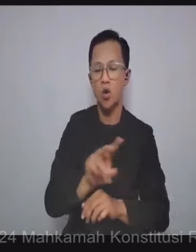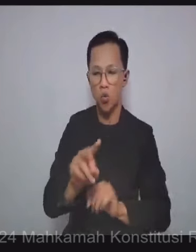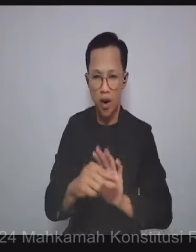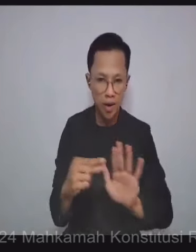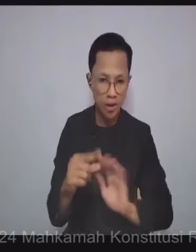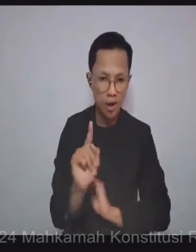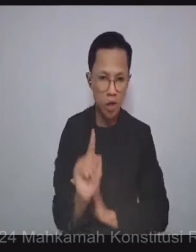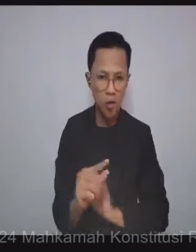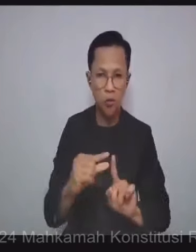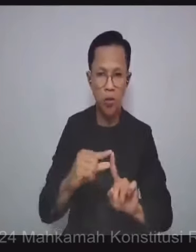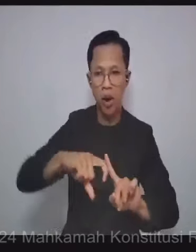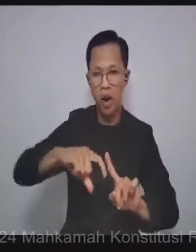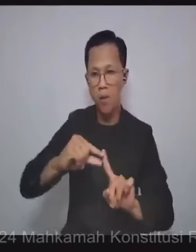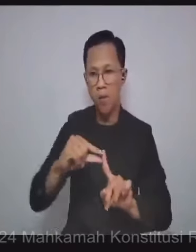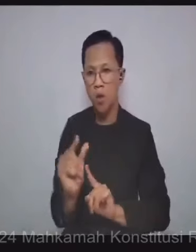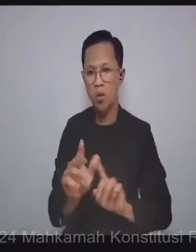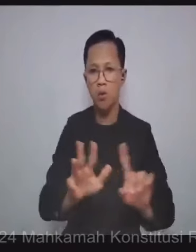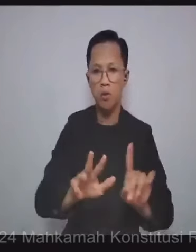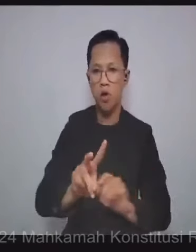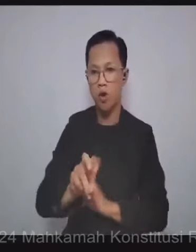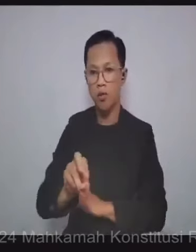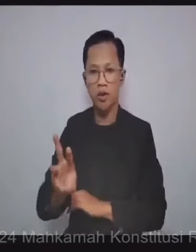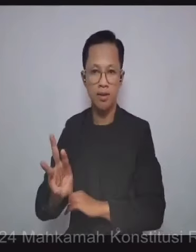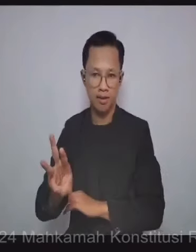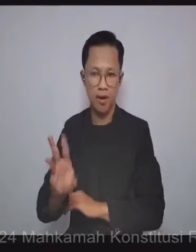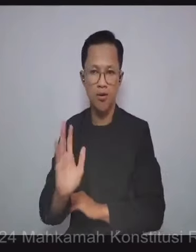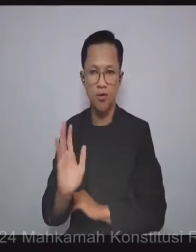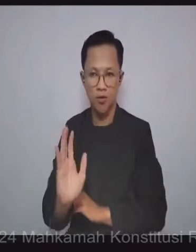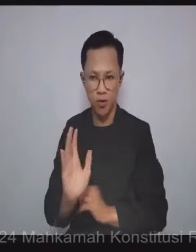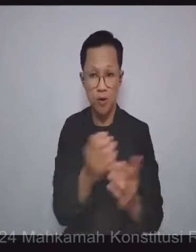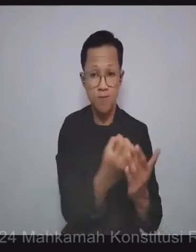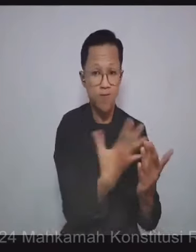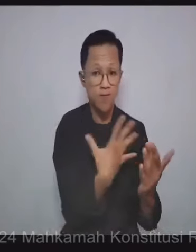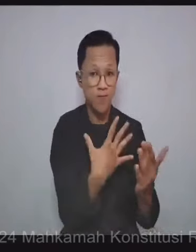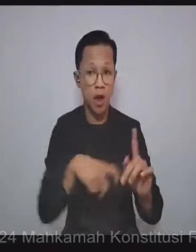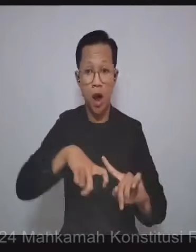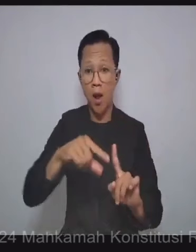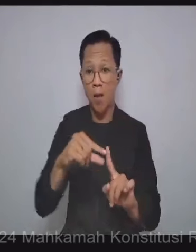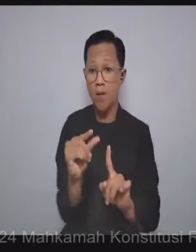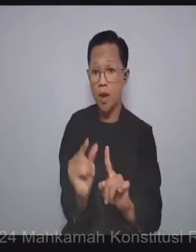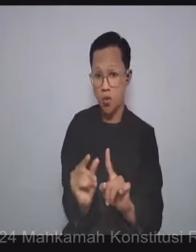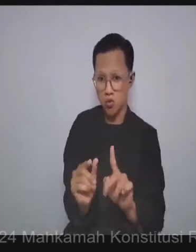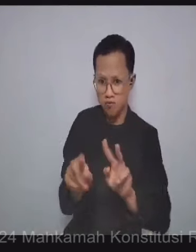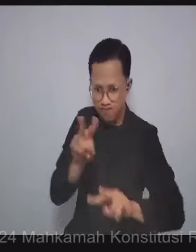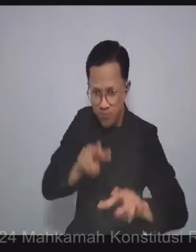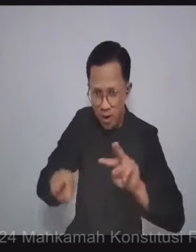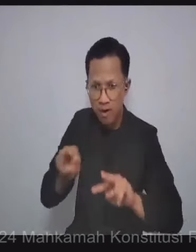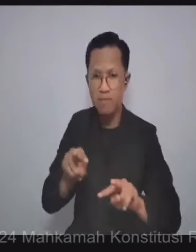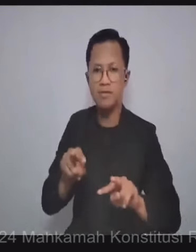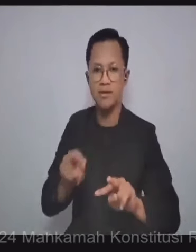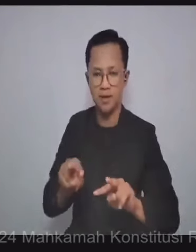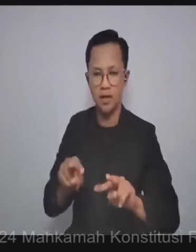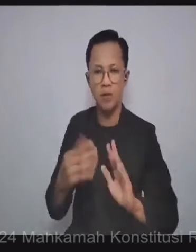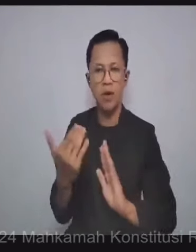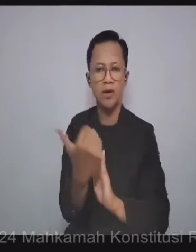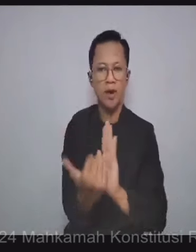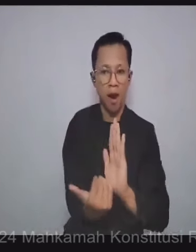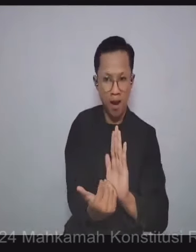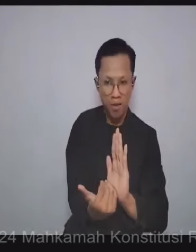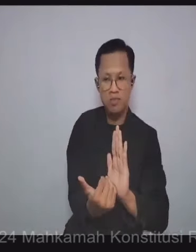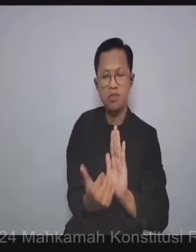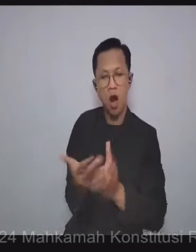1 PKPU 192023 yang menyatakan KPU melakukan verifikasi terhadap kelengkapan dan kebenaran